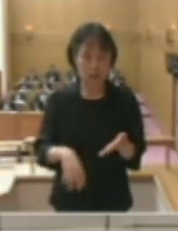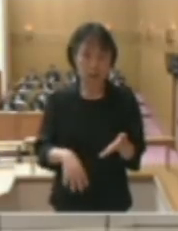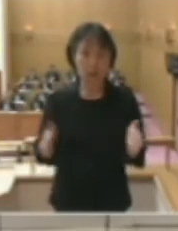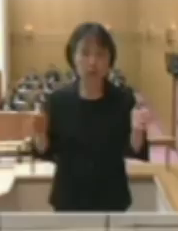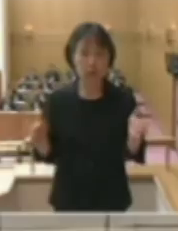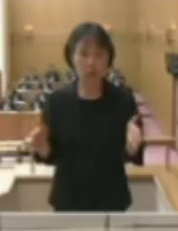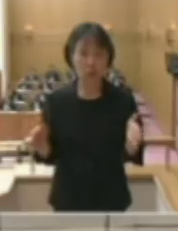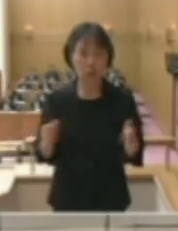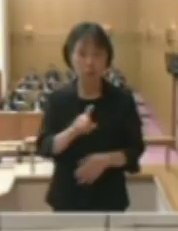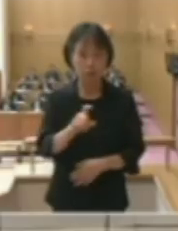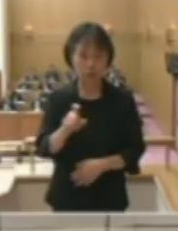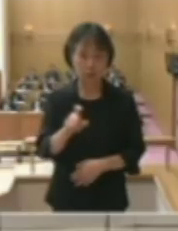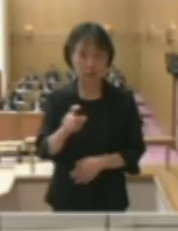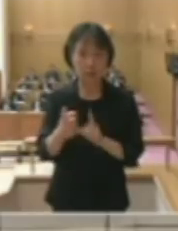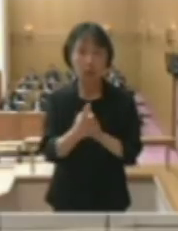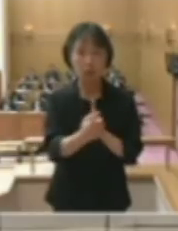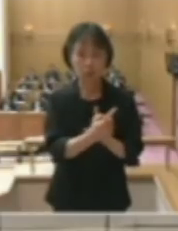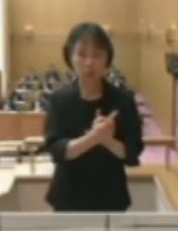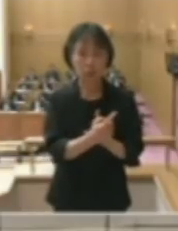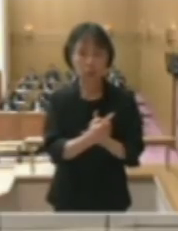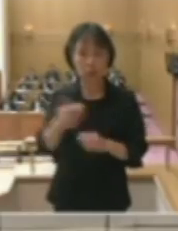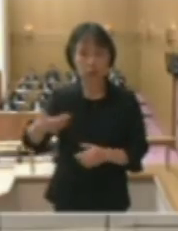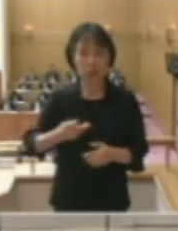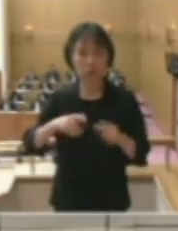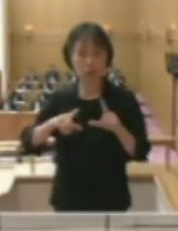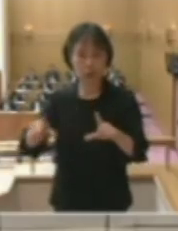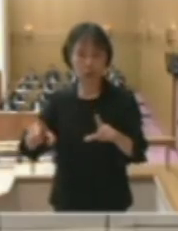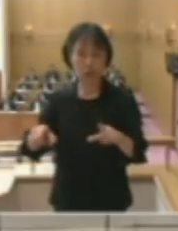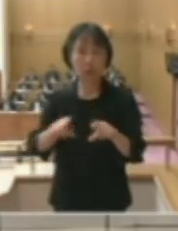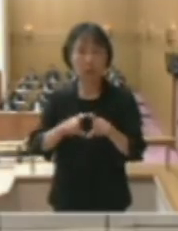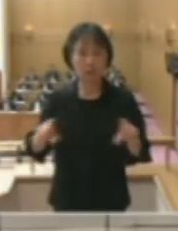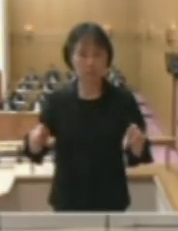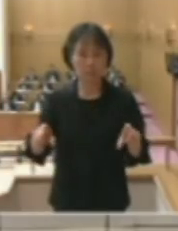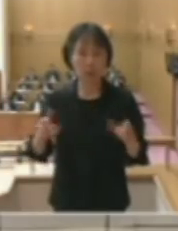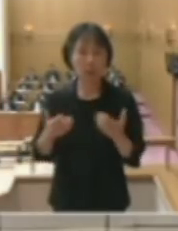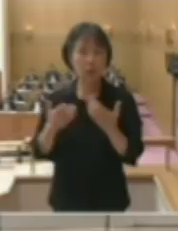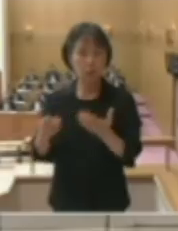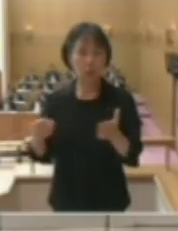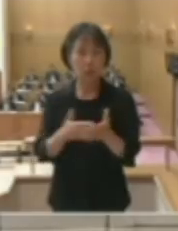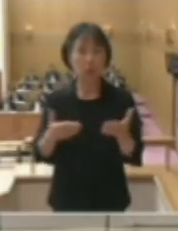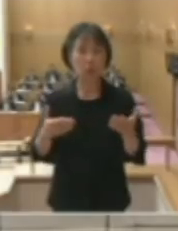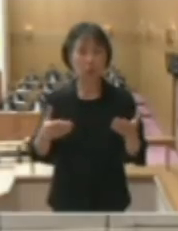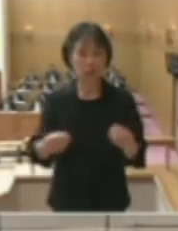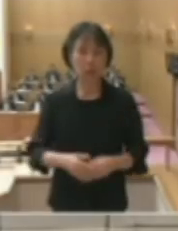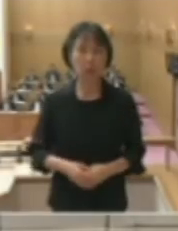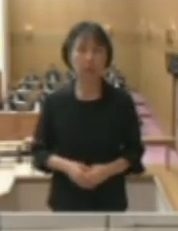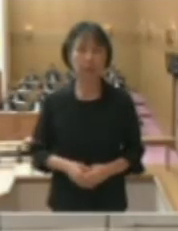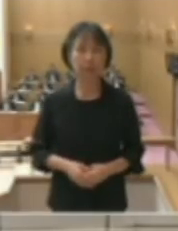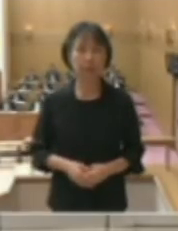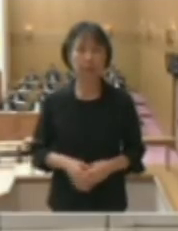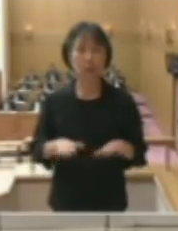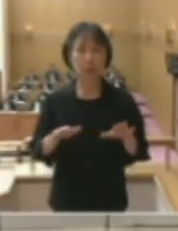の実権に対する質疑および一般質問を終了いたします。ただ